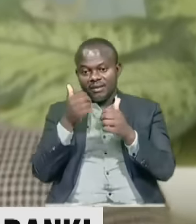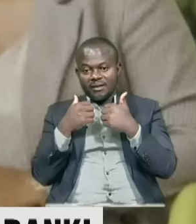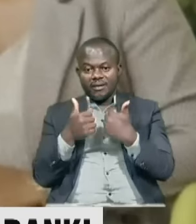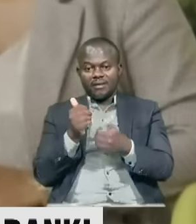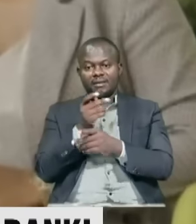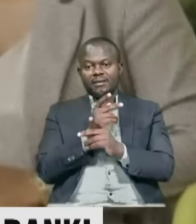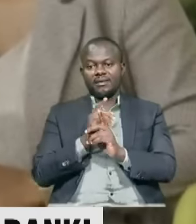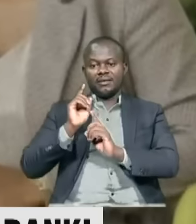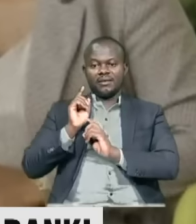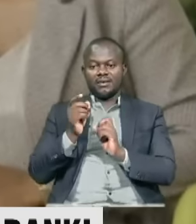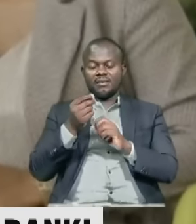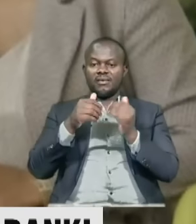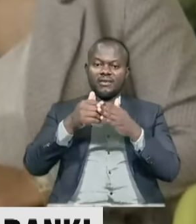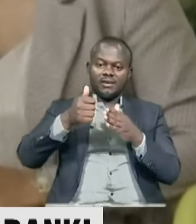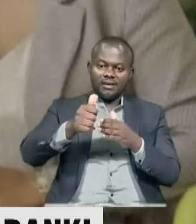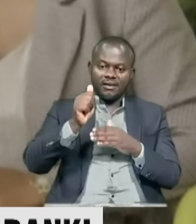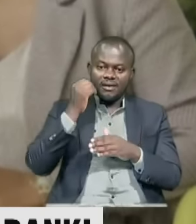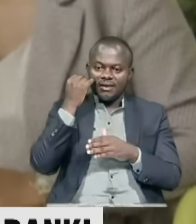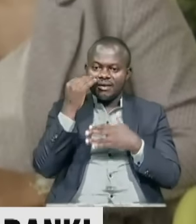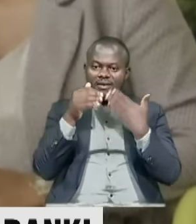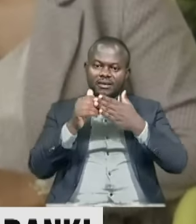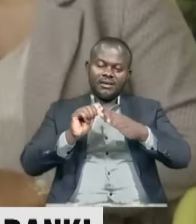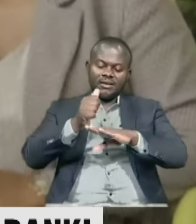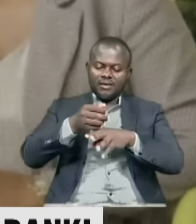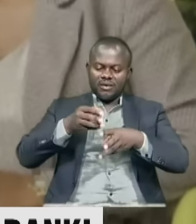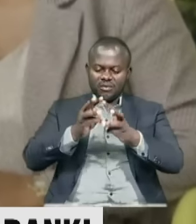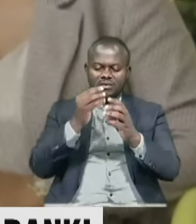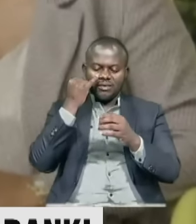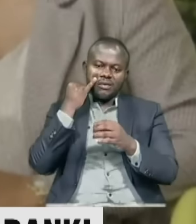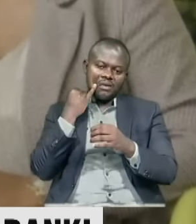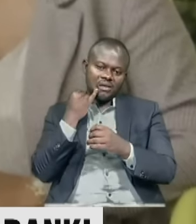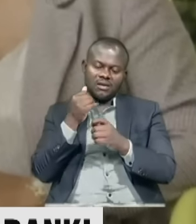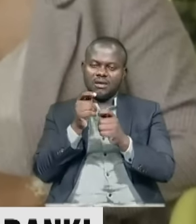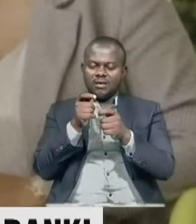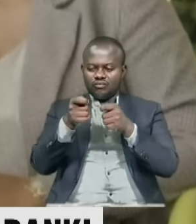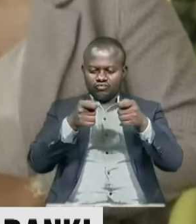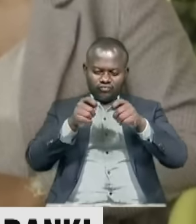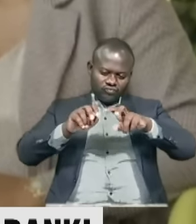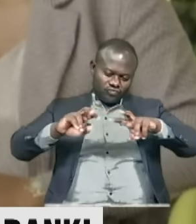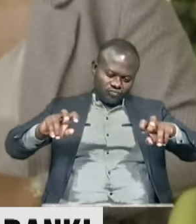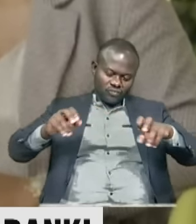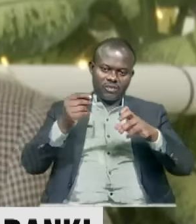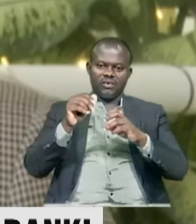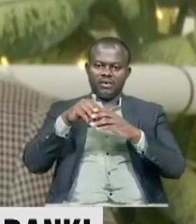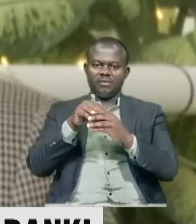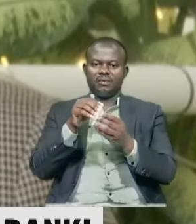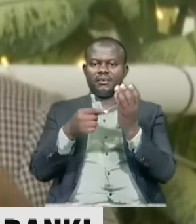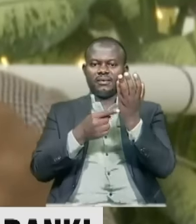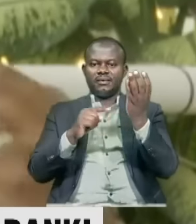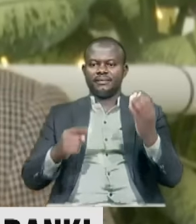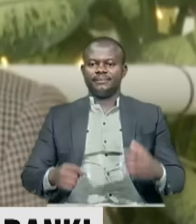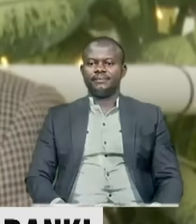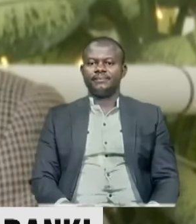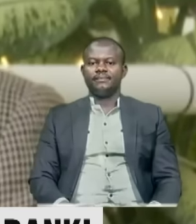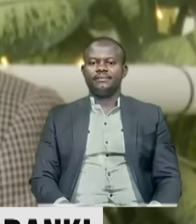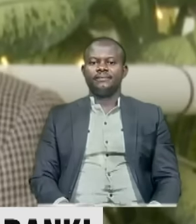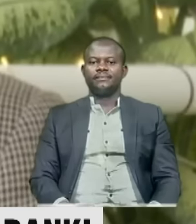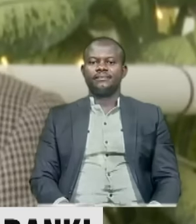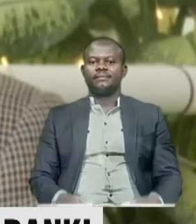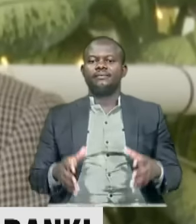ku mutekano w'amafaranga yabo nubwo ngo hashyizweho uburyo bukaze bwo gucunga amafaranga abitswe ikoranabuhanga ture bihurize